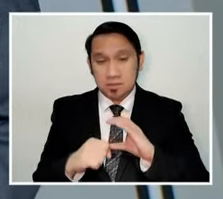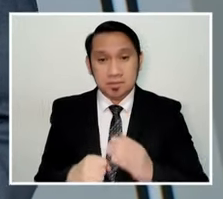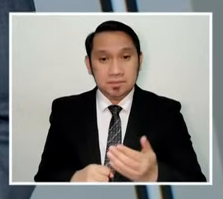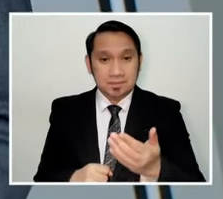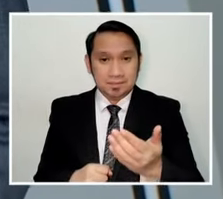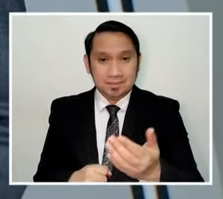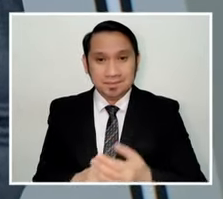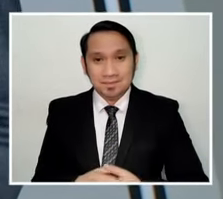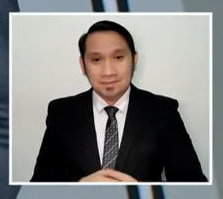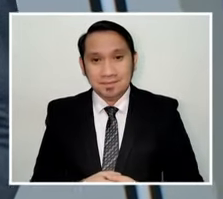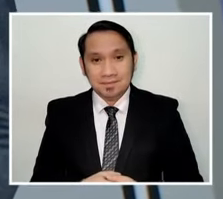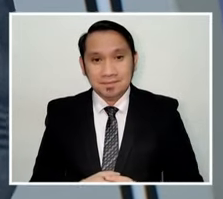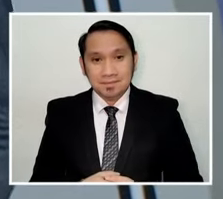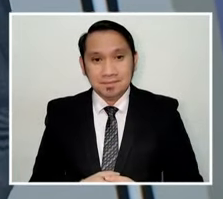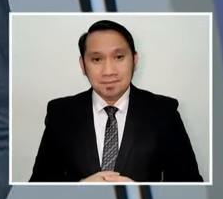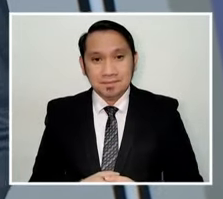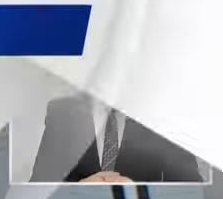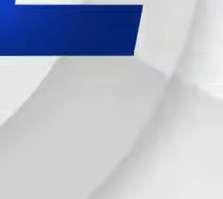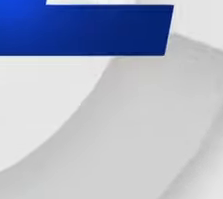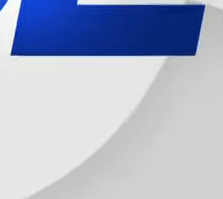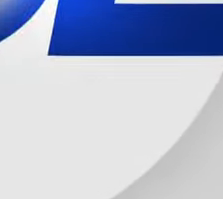Nagpapatrol, Joyce Balancho.